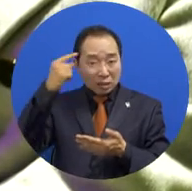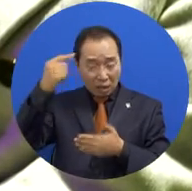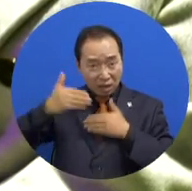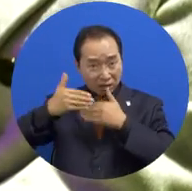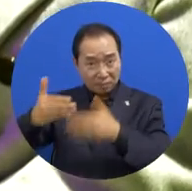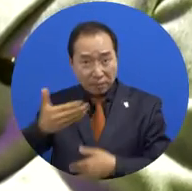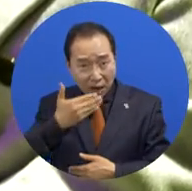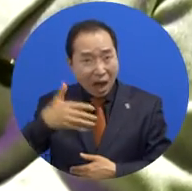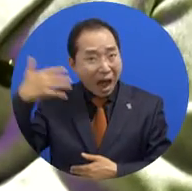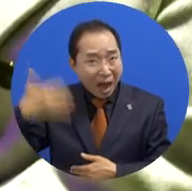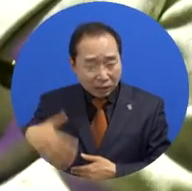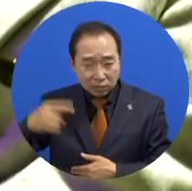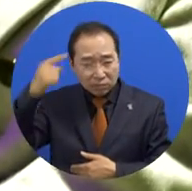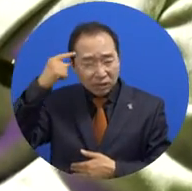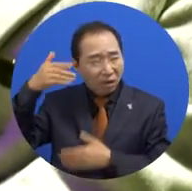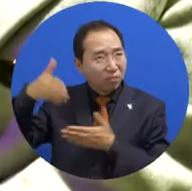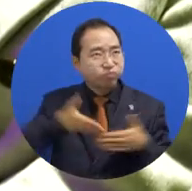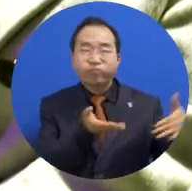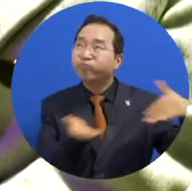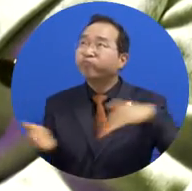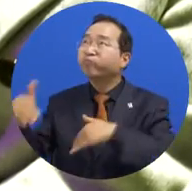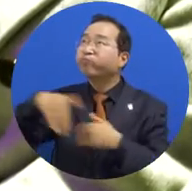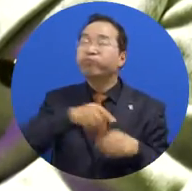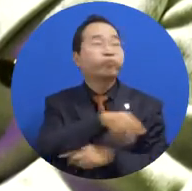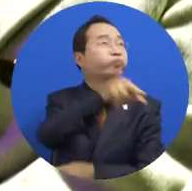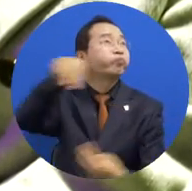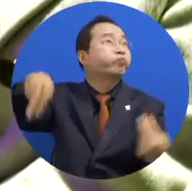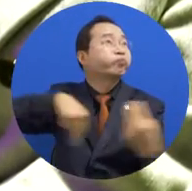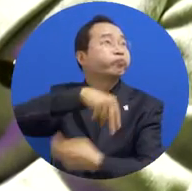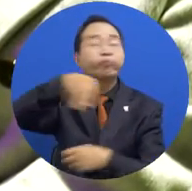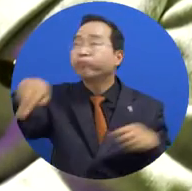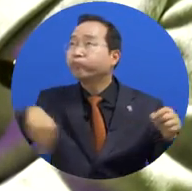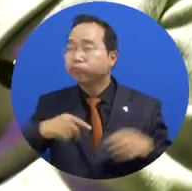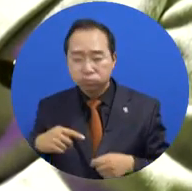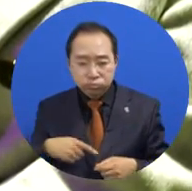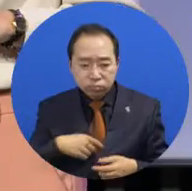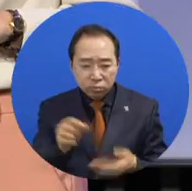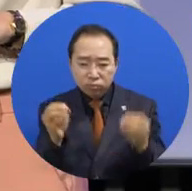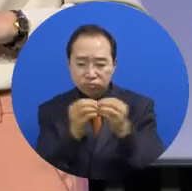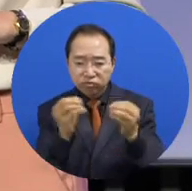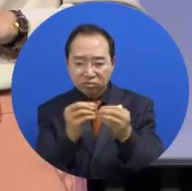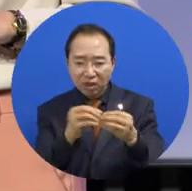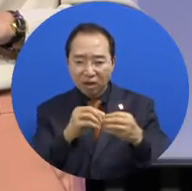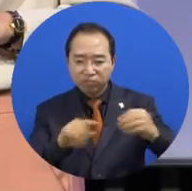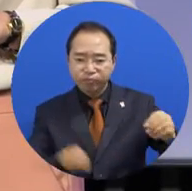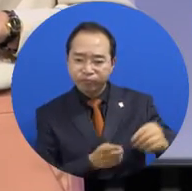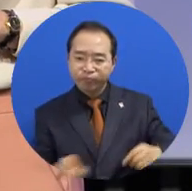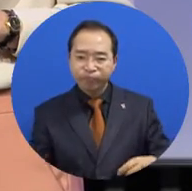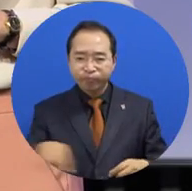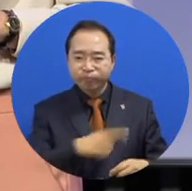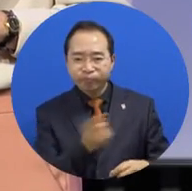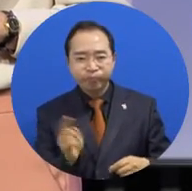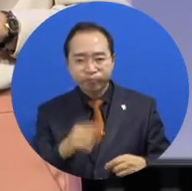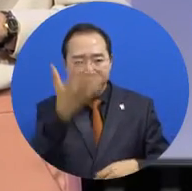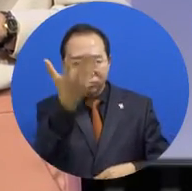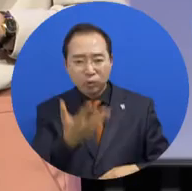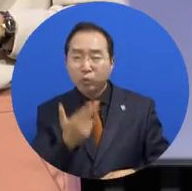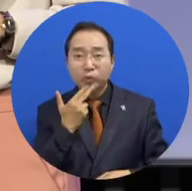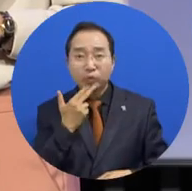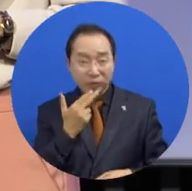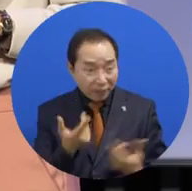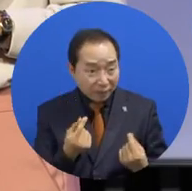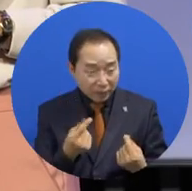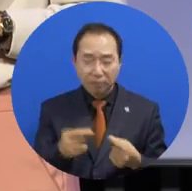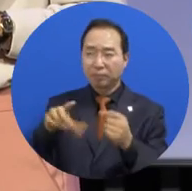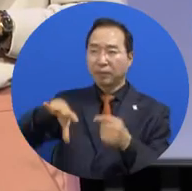흐름의 기법처럼 막 써서 내가 무슨 말인지 모르게 되거든요. 그래서 이제 내 문제 의식과